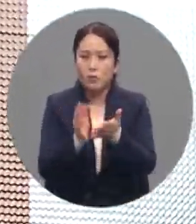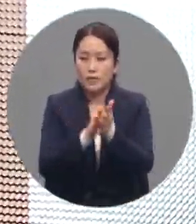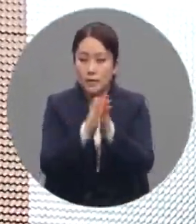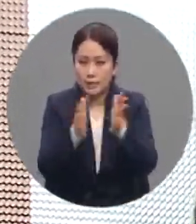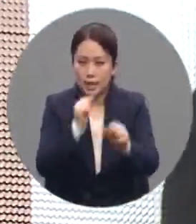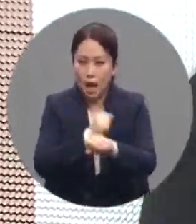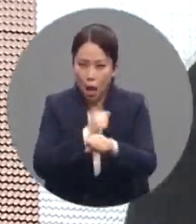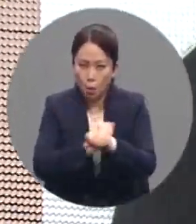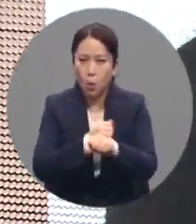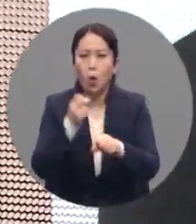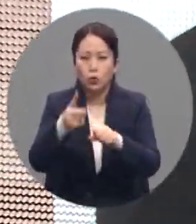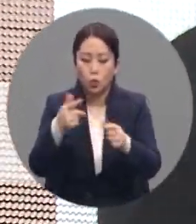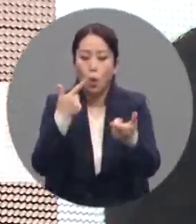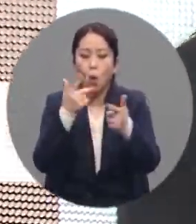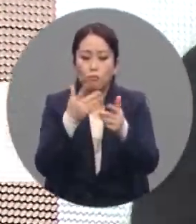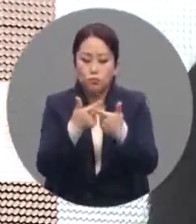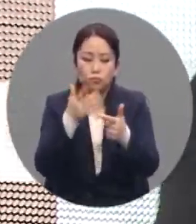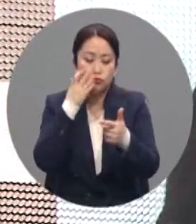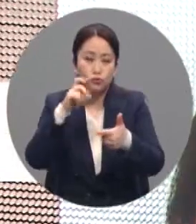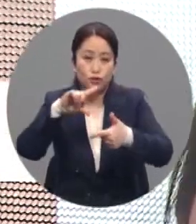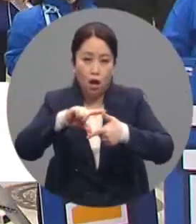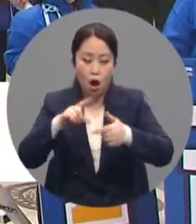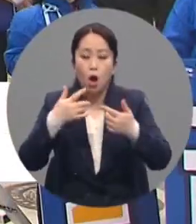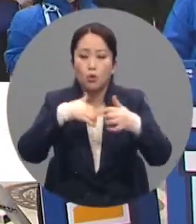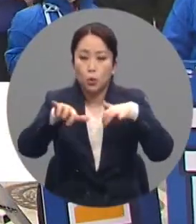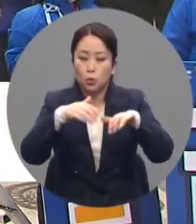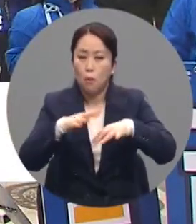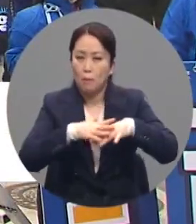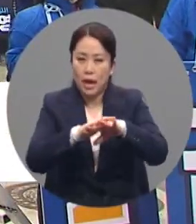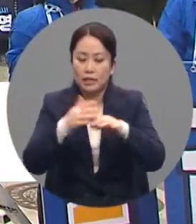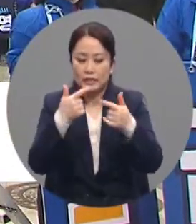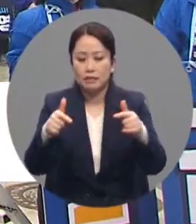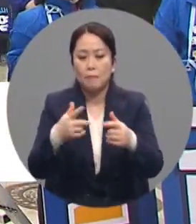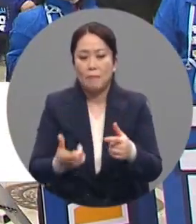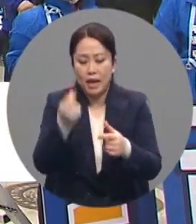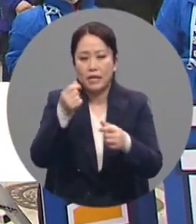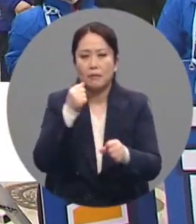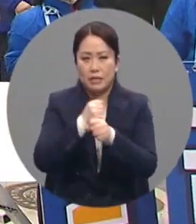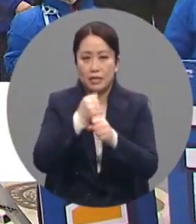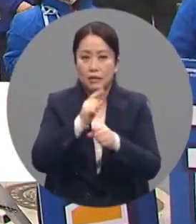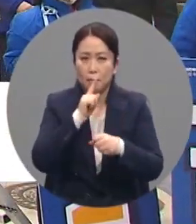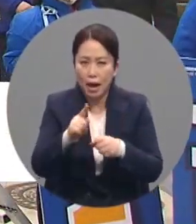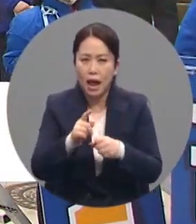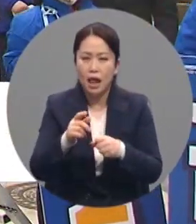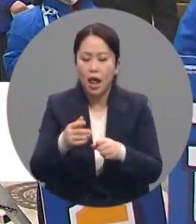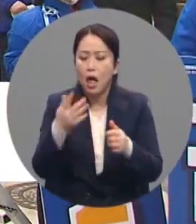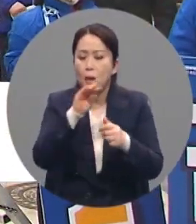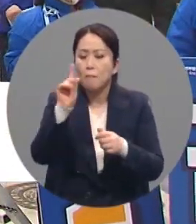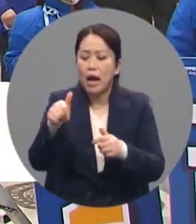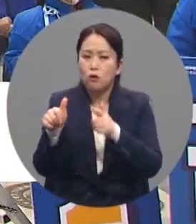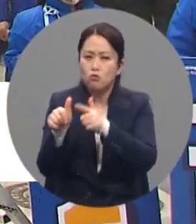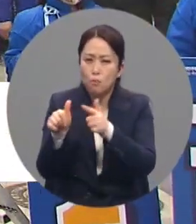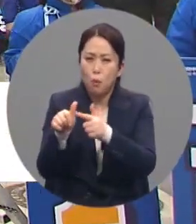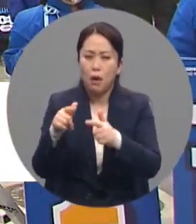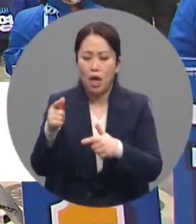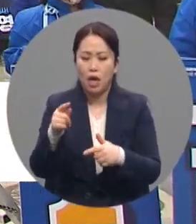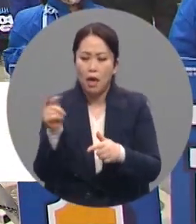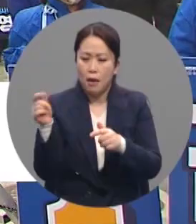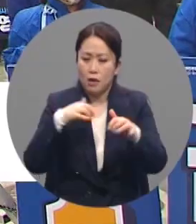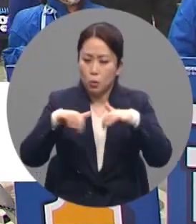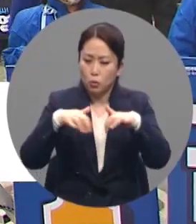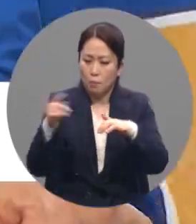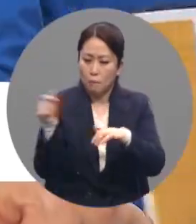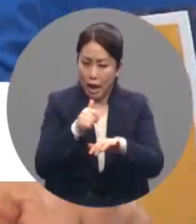약속했습니다. 박형준 후보의 어반루프 공약에 대해서는 1조 원이 들어가는 엉터리 공약이라며 차라리